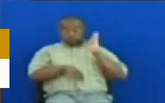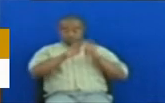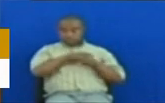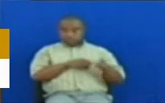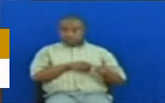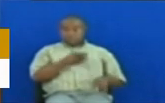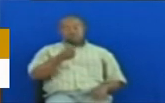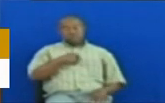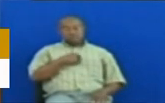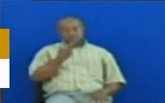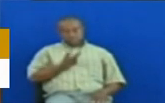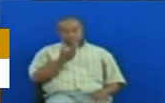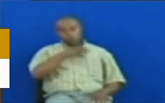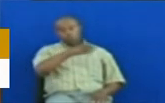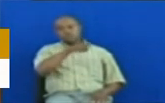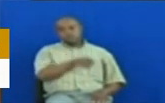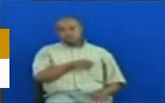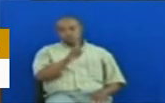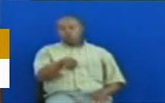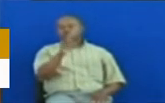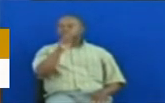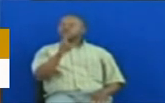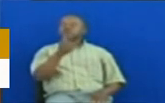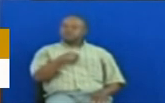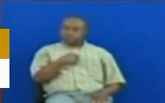mimi ndio waziri wa uvuvi.